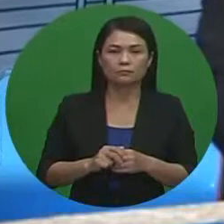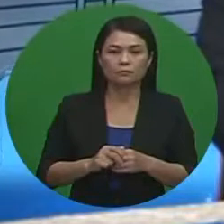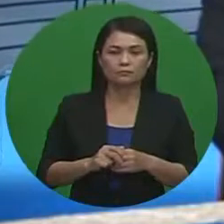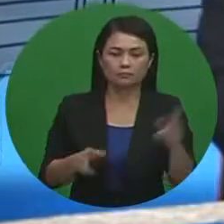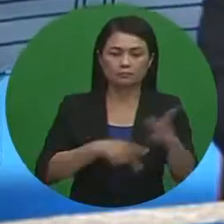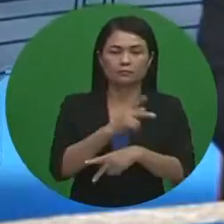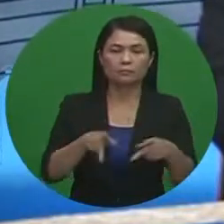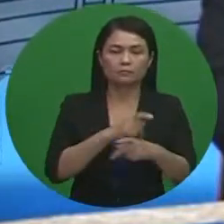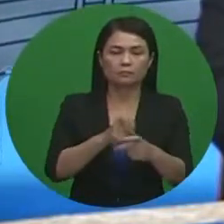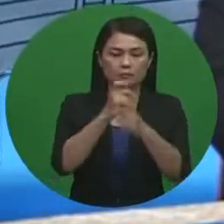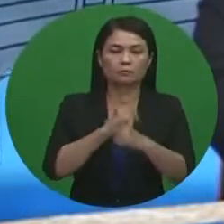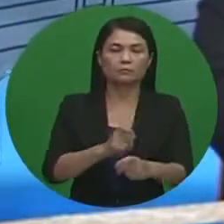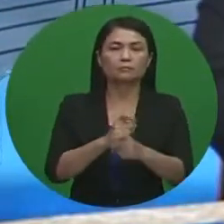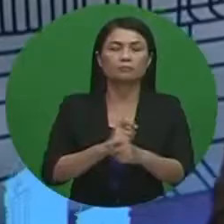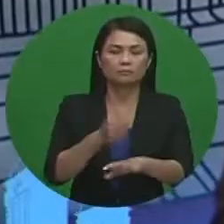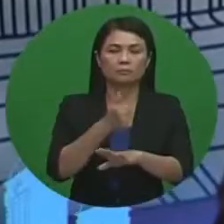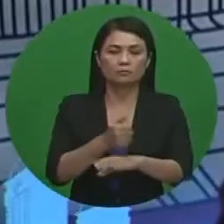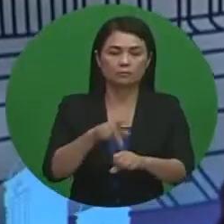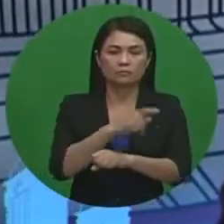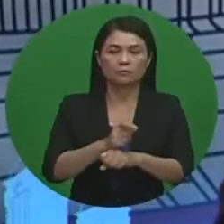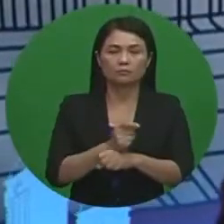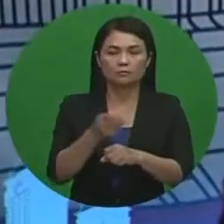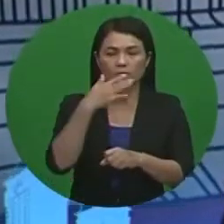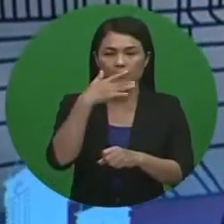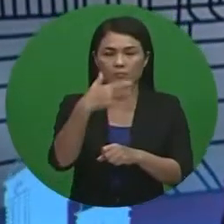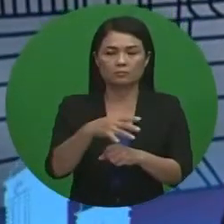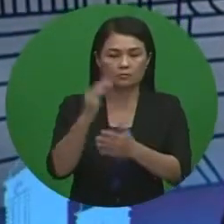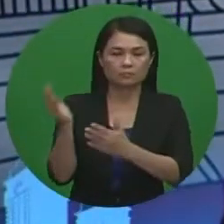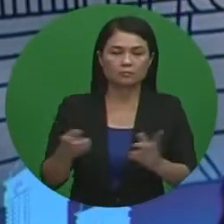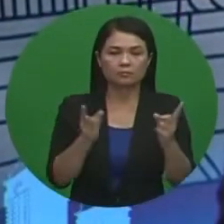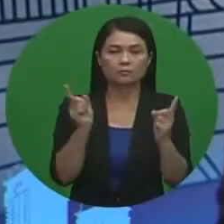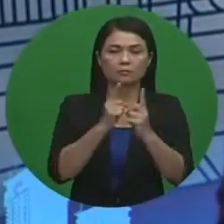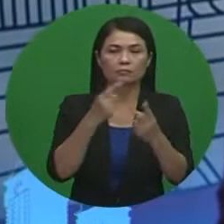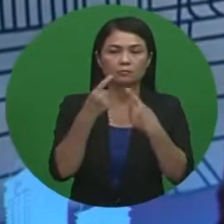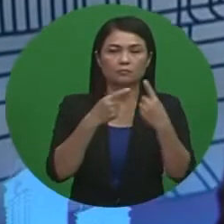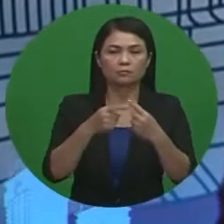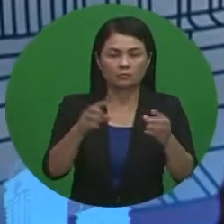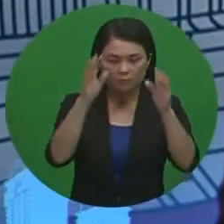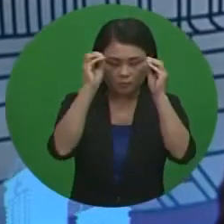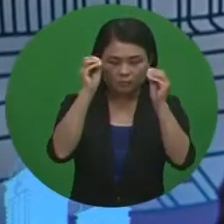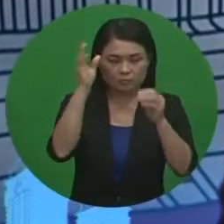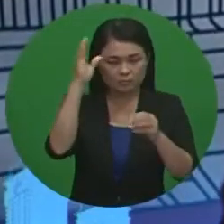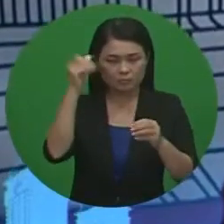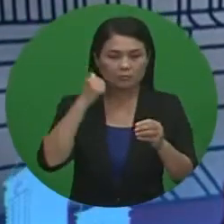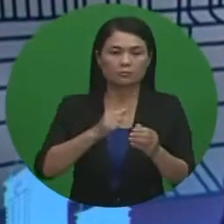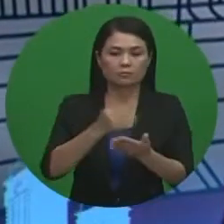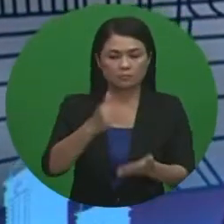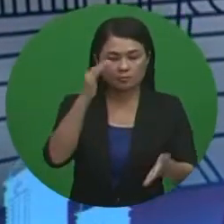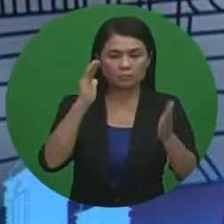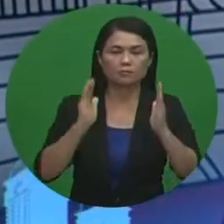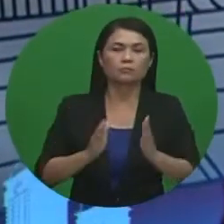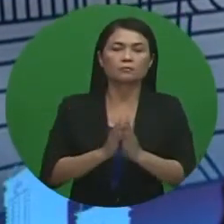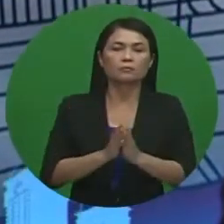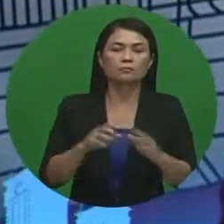ប្រិមត្តទស្សនិកជនជាទីគោរពអភិបាលខេត្តព្រះសីហនុអញ្ជើញជួបសម្ដែងសម្ដាលជាមួយលោកគ្រូអ្នកគ្រូសាសានុសិស្សនៅ